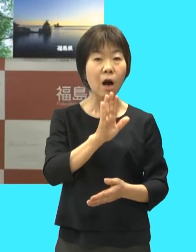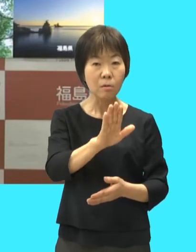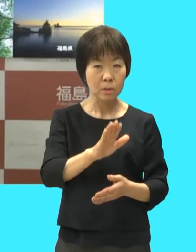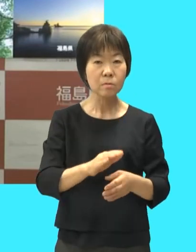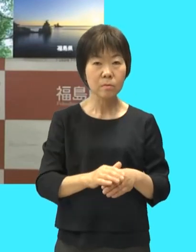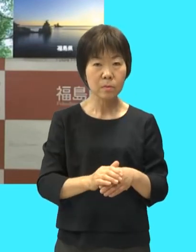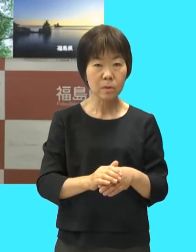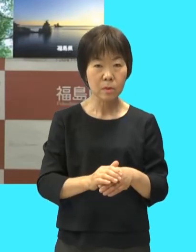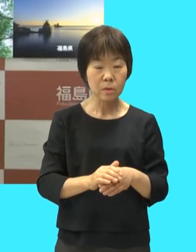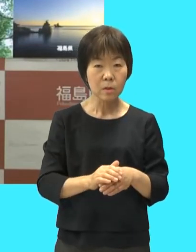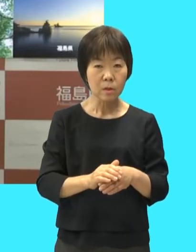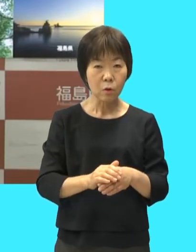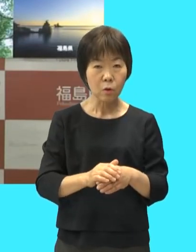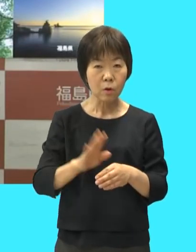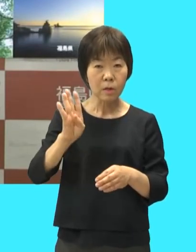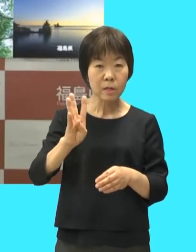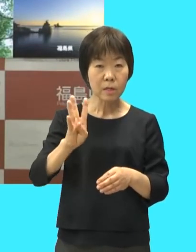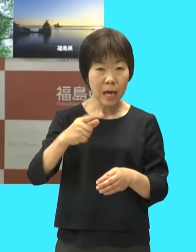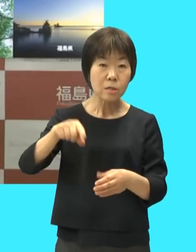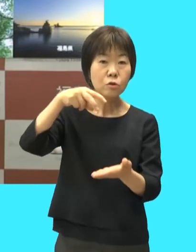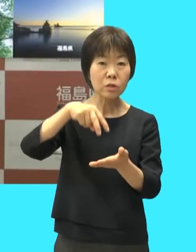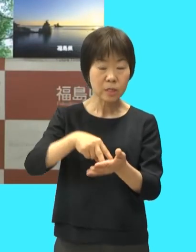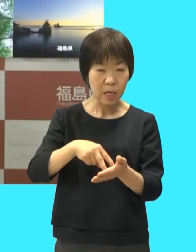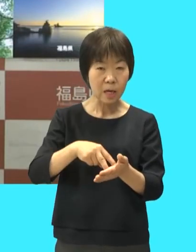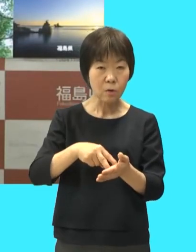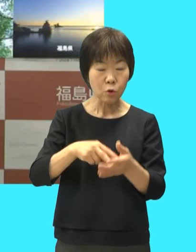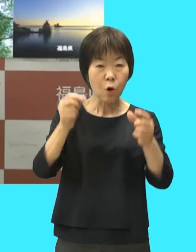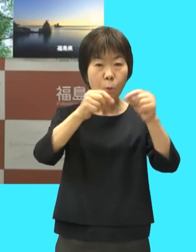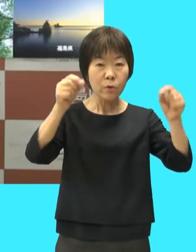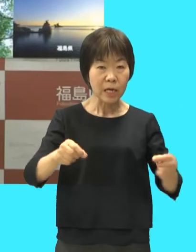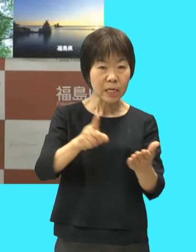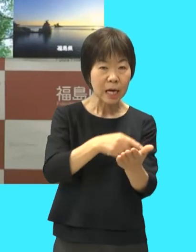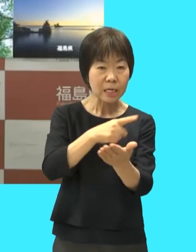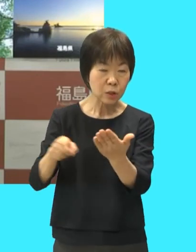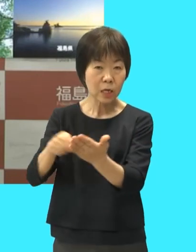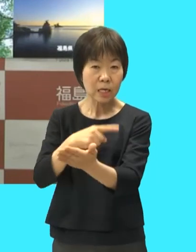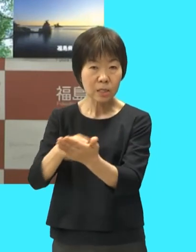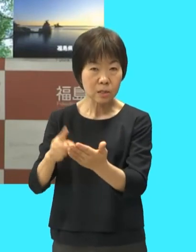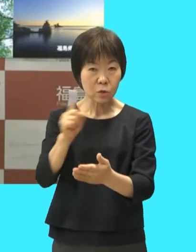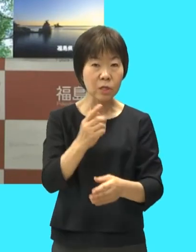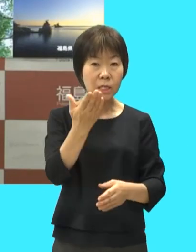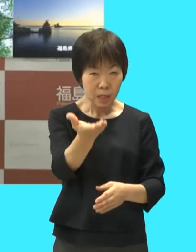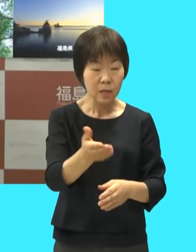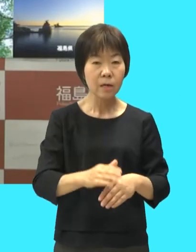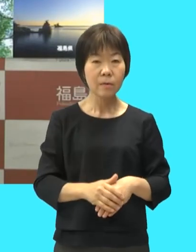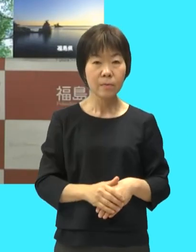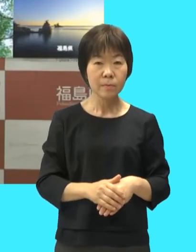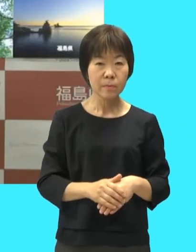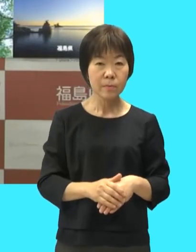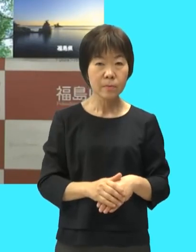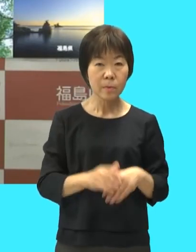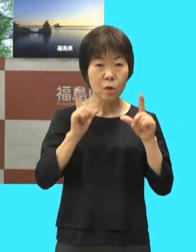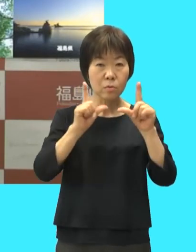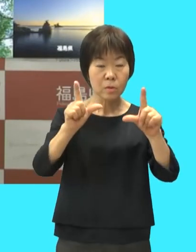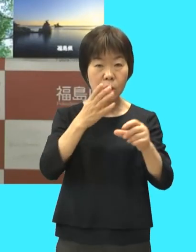元公益的な自治体の長としてですね、この問題についてどのようにして、問題解決を図っていくのかということをお話しいただければと思います。